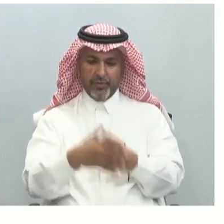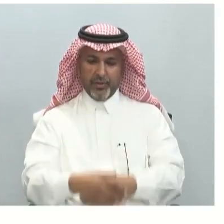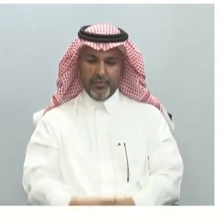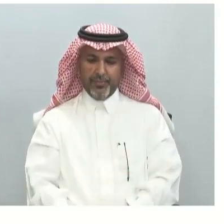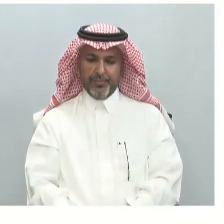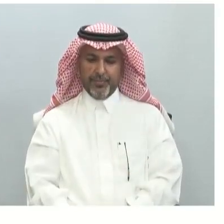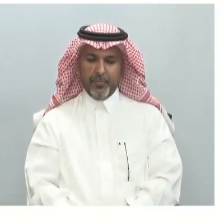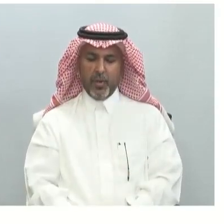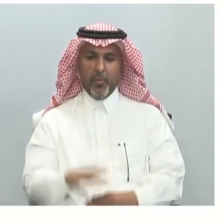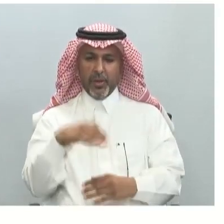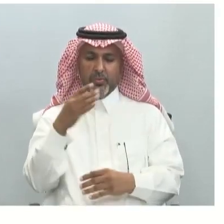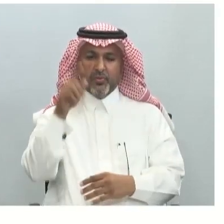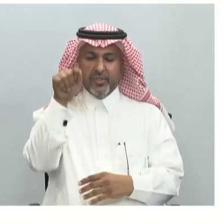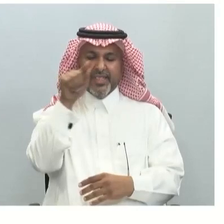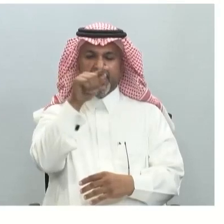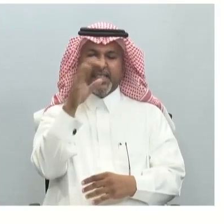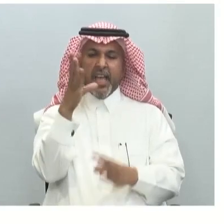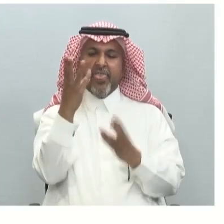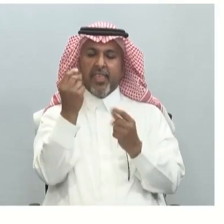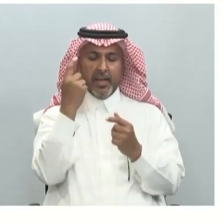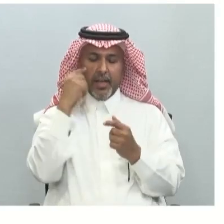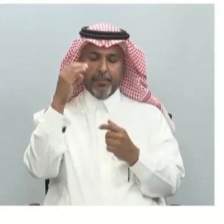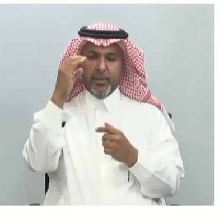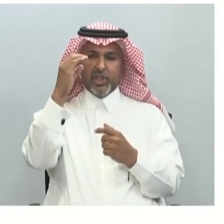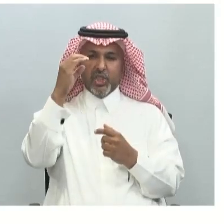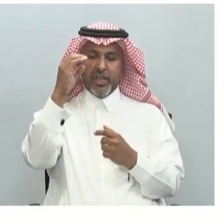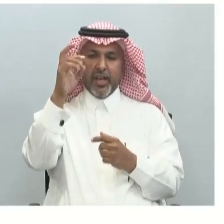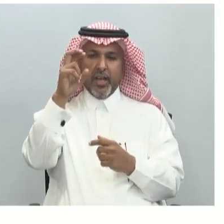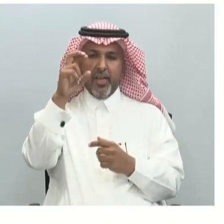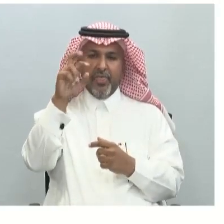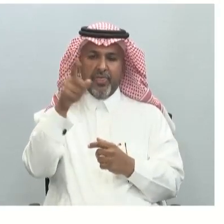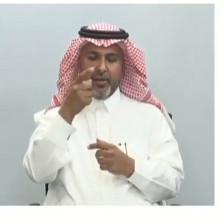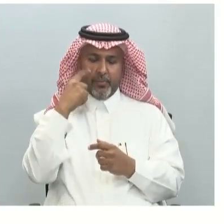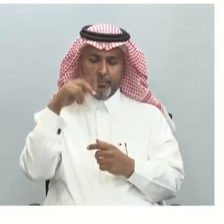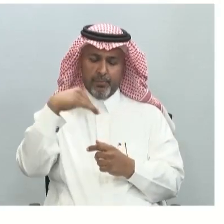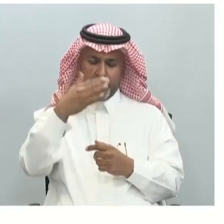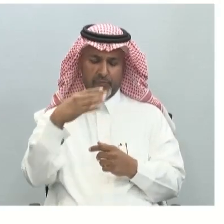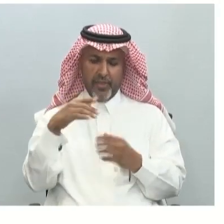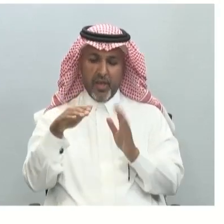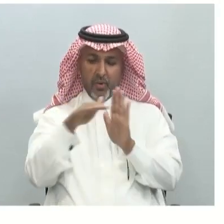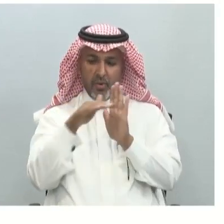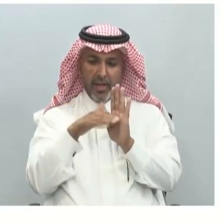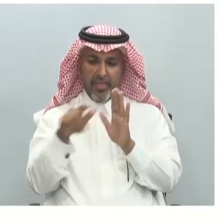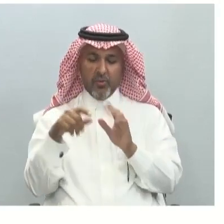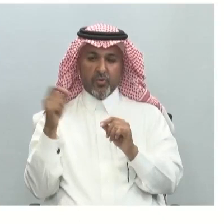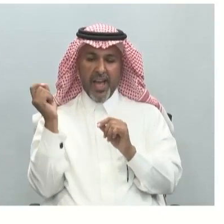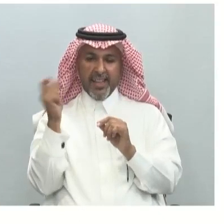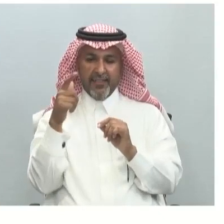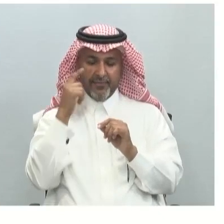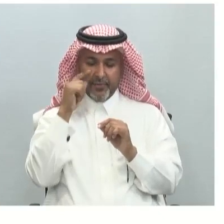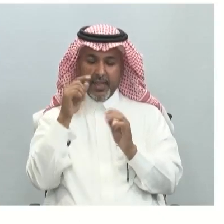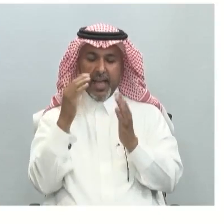الطالبه عدد جذور معادله كثيره حدود وانواعها هذه الاهداف ان شاء الله باذن الله